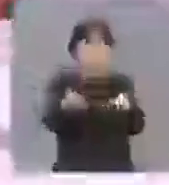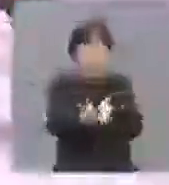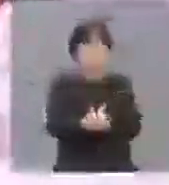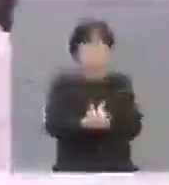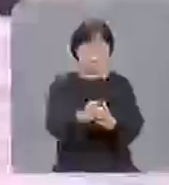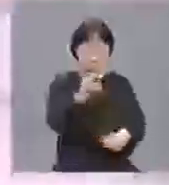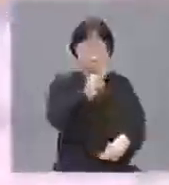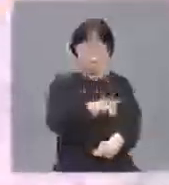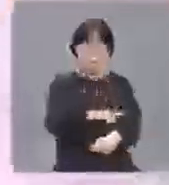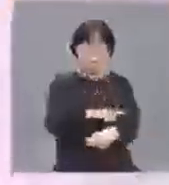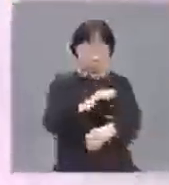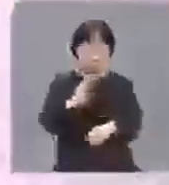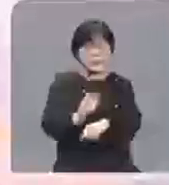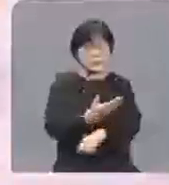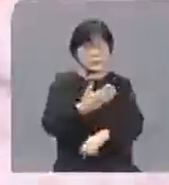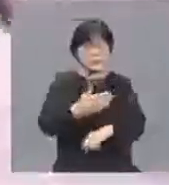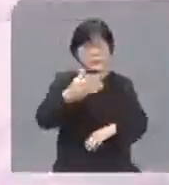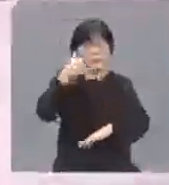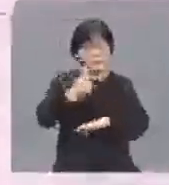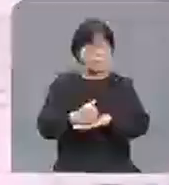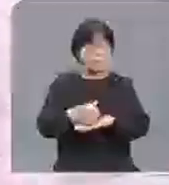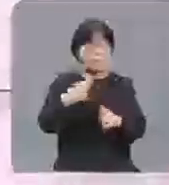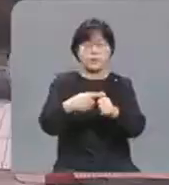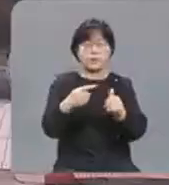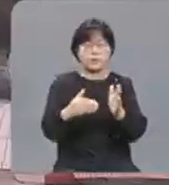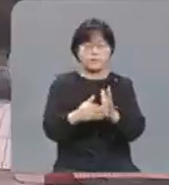무책임하고 몰상식한 태도라고